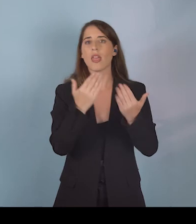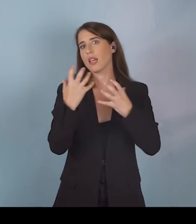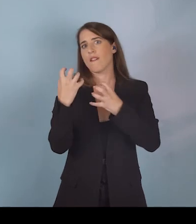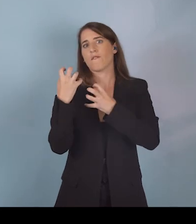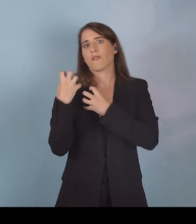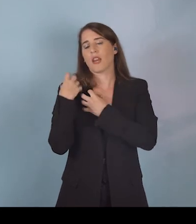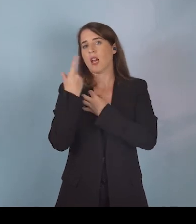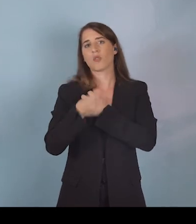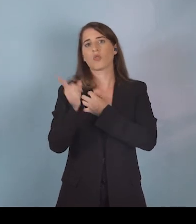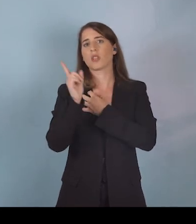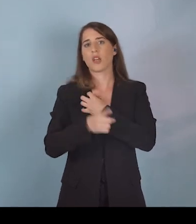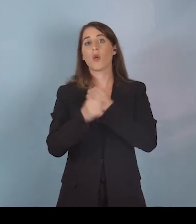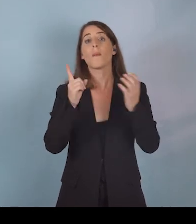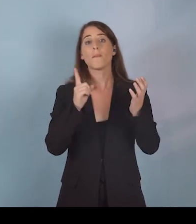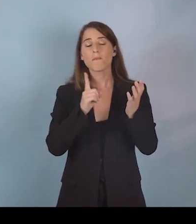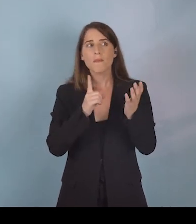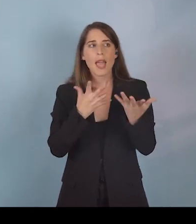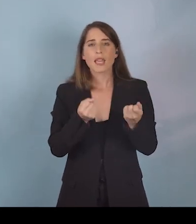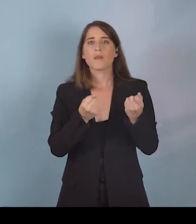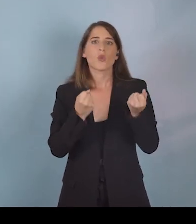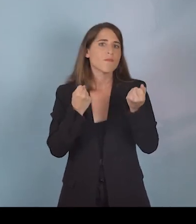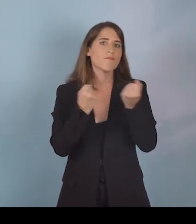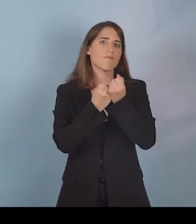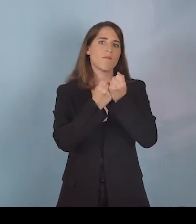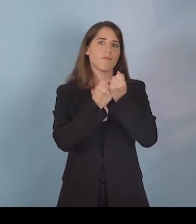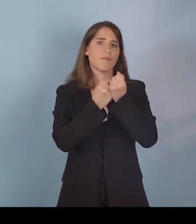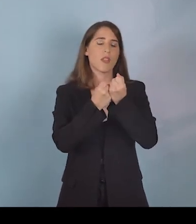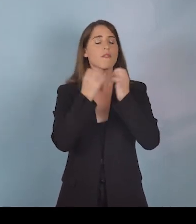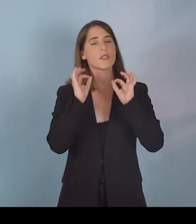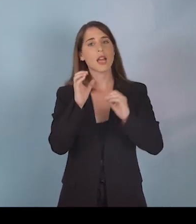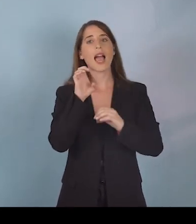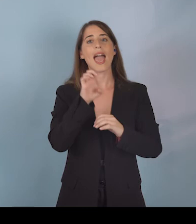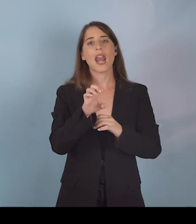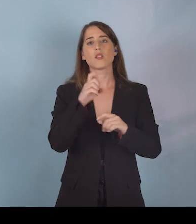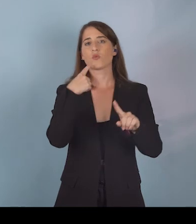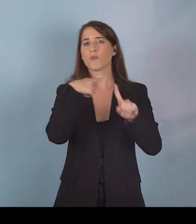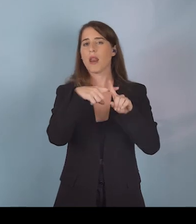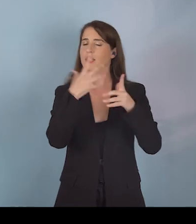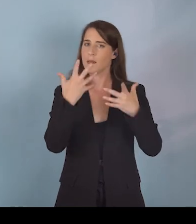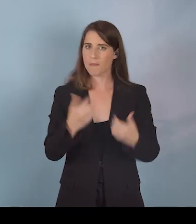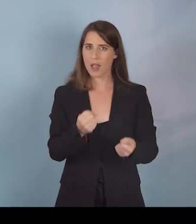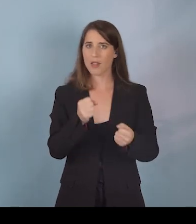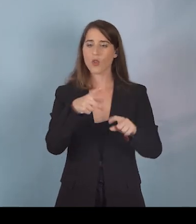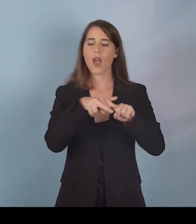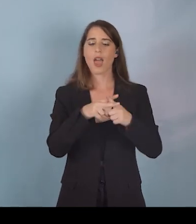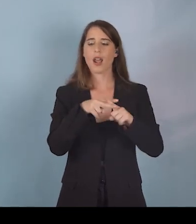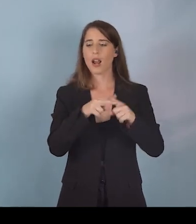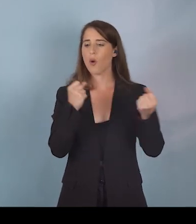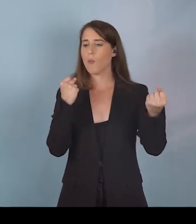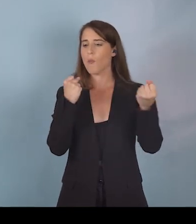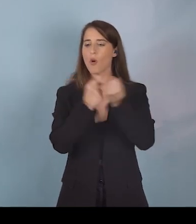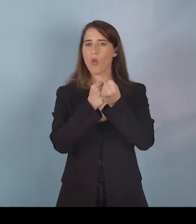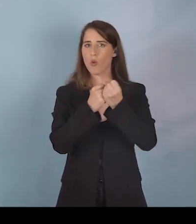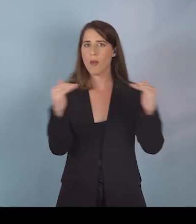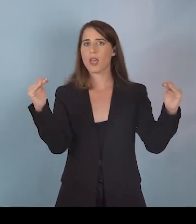Όπως είπε η Νέλη, δυστυχώς η Ευρωπαϊκή Ένωση έχει μόνο υποστηρικτική αρμοδιότητα στον τομέα της παιδείας. Έχουμε το Erasmus και